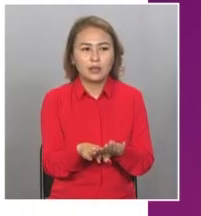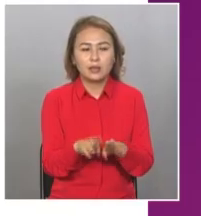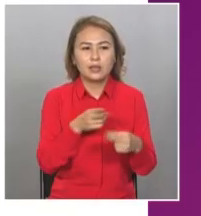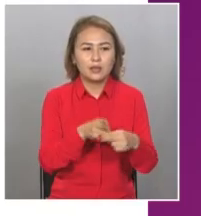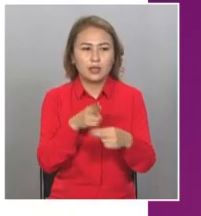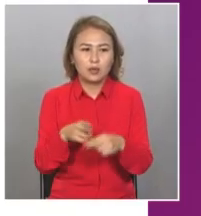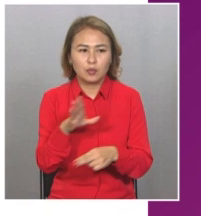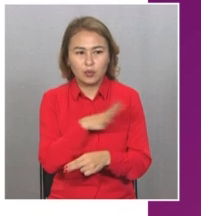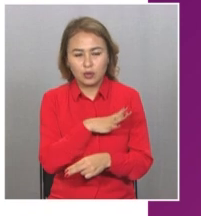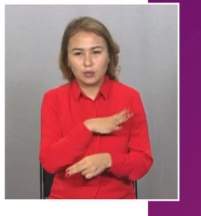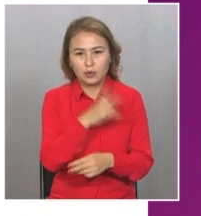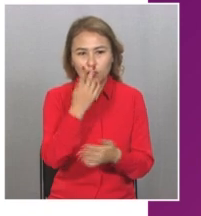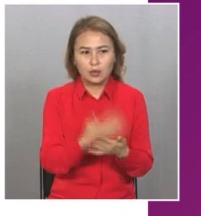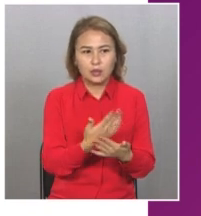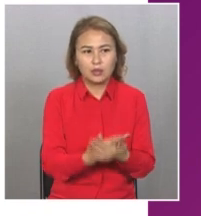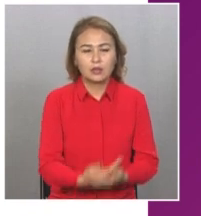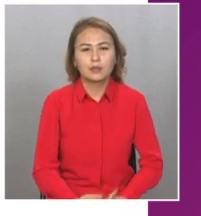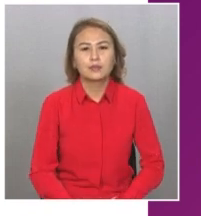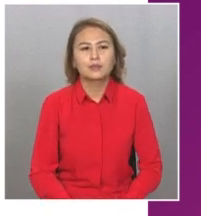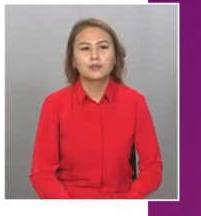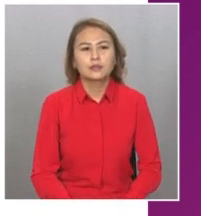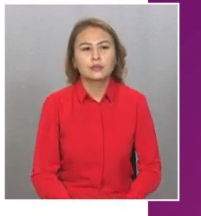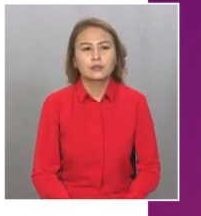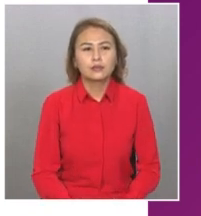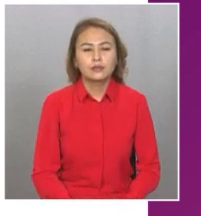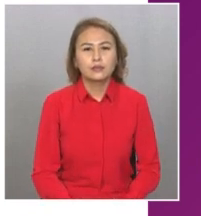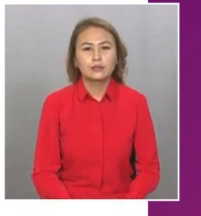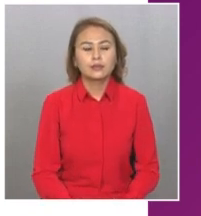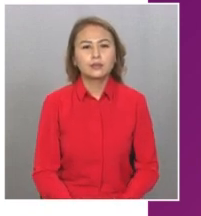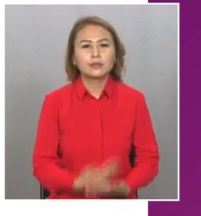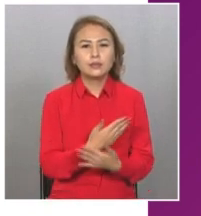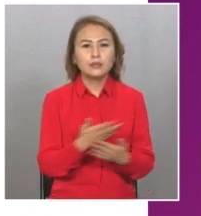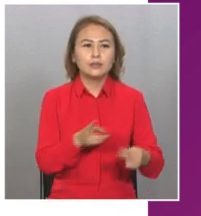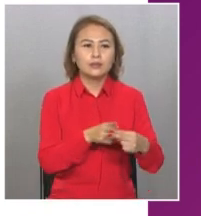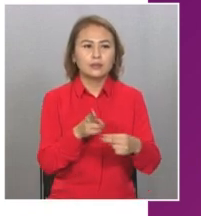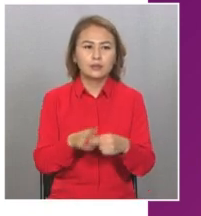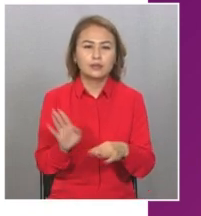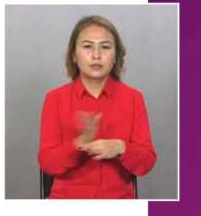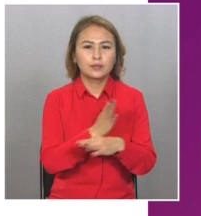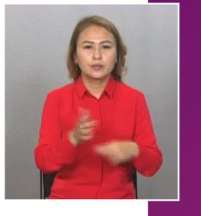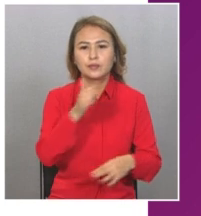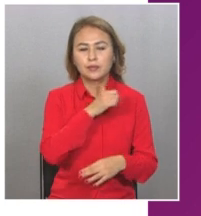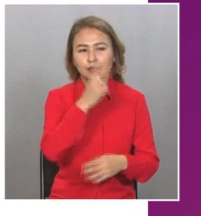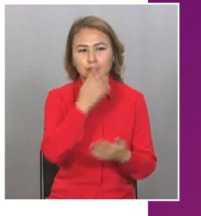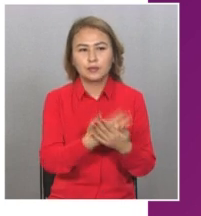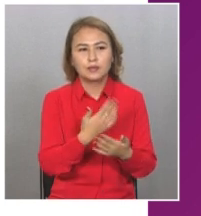мынандай кедергілерге тап болдық деп көрсетеді. Яғни осы кедергілерді бөліп